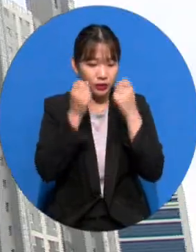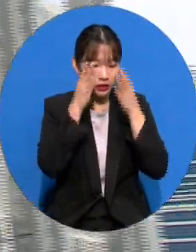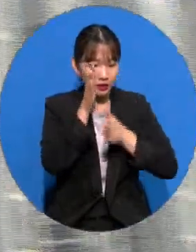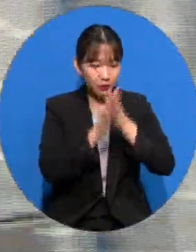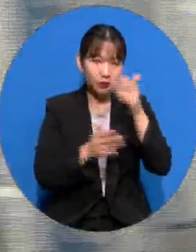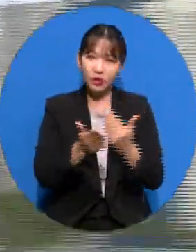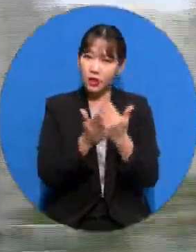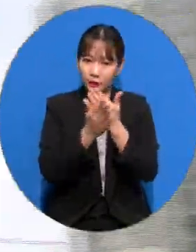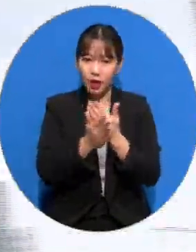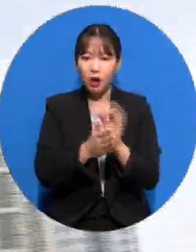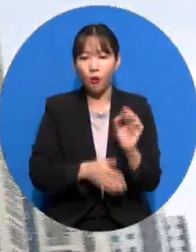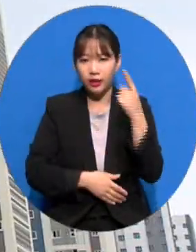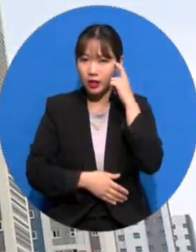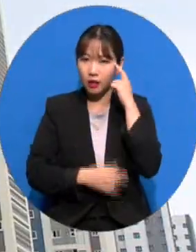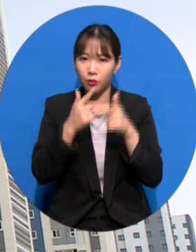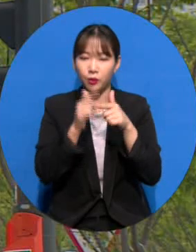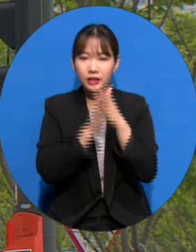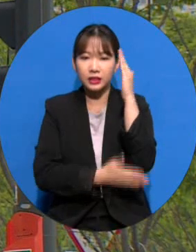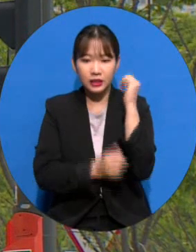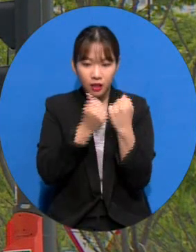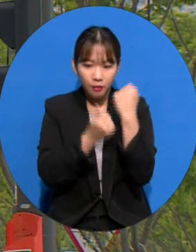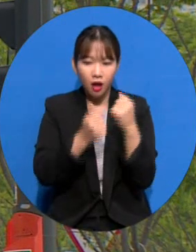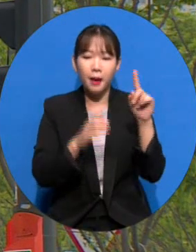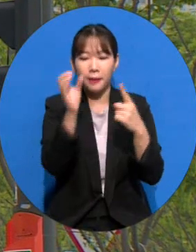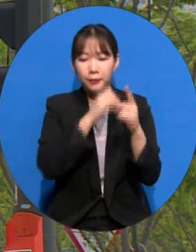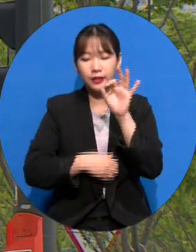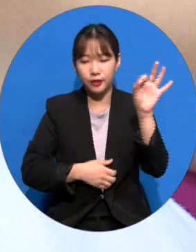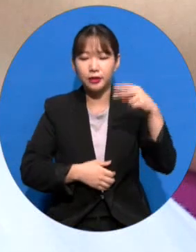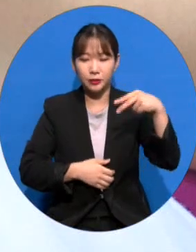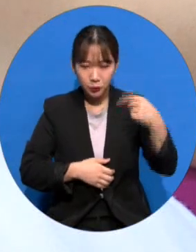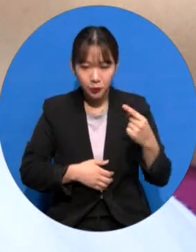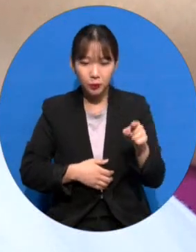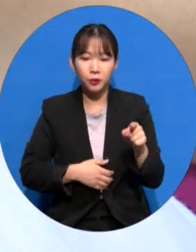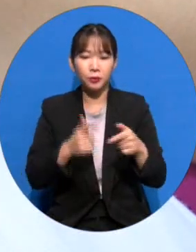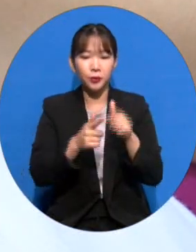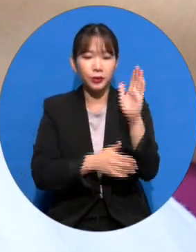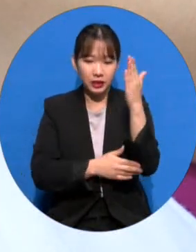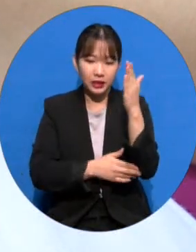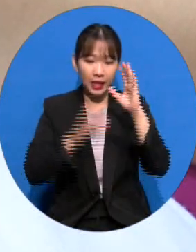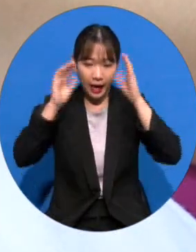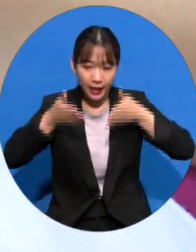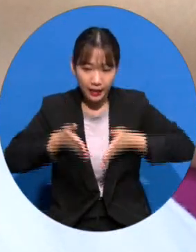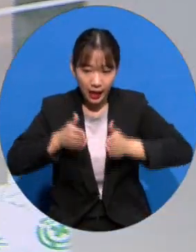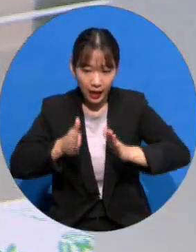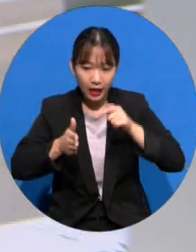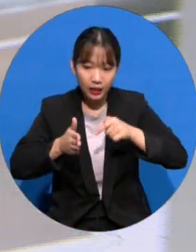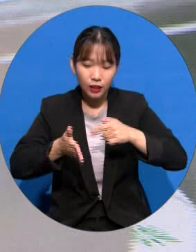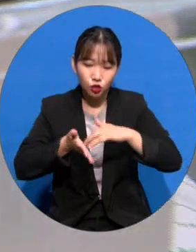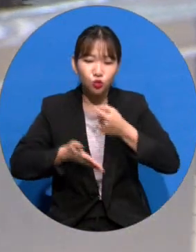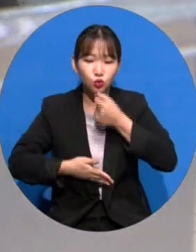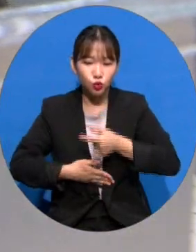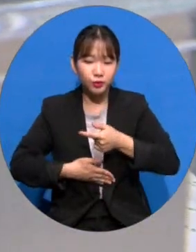주 원인으로 꼽는 목포시의 해명을 100% 수용한다 하더라도 목포시의 출생 자체가 적은